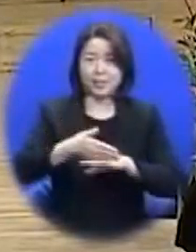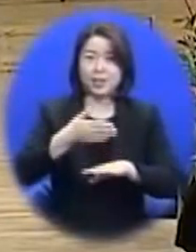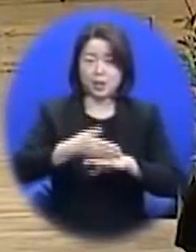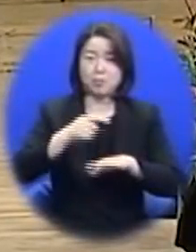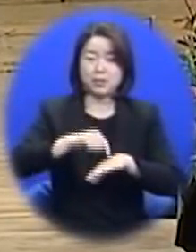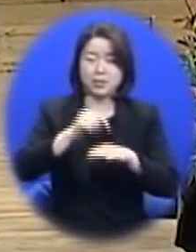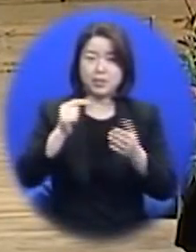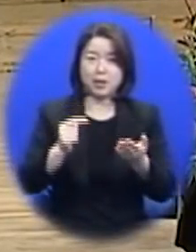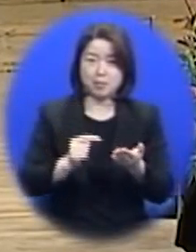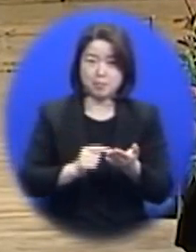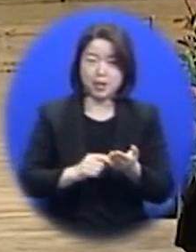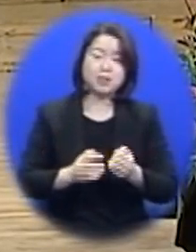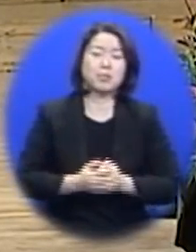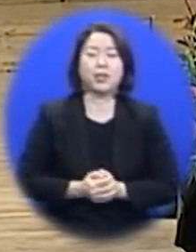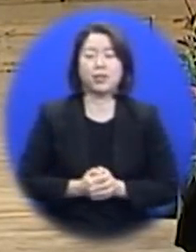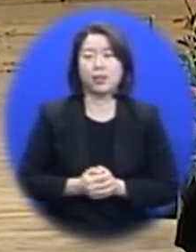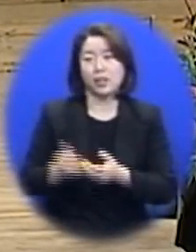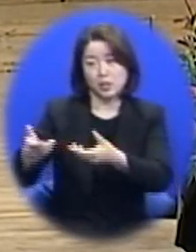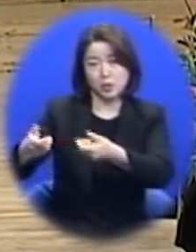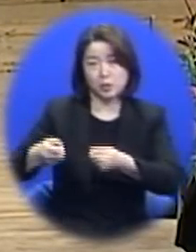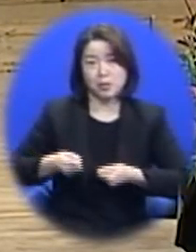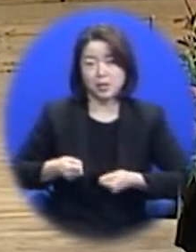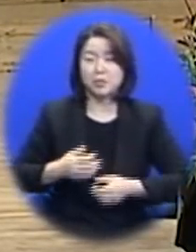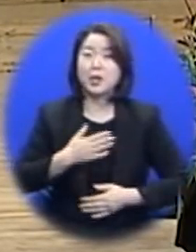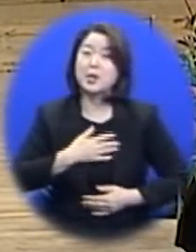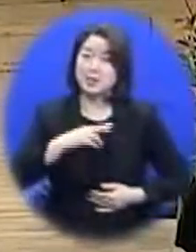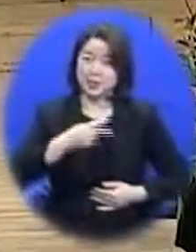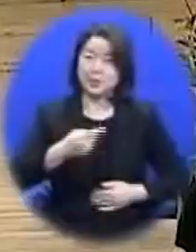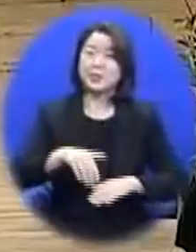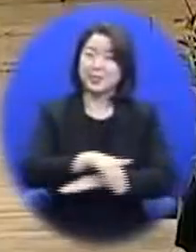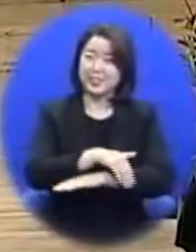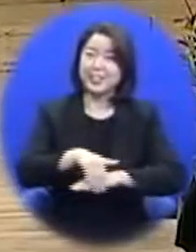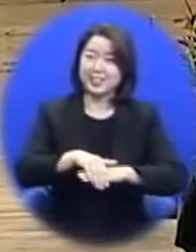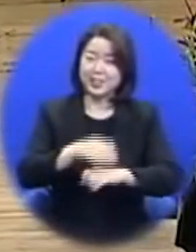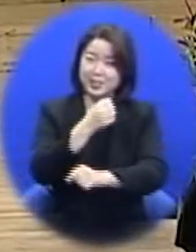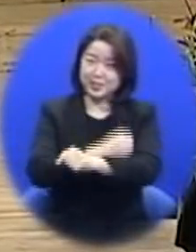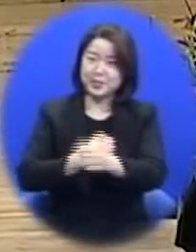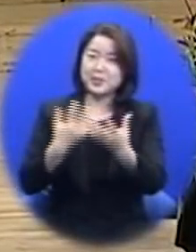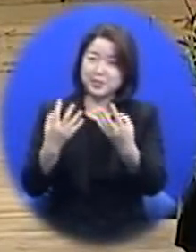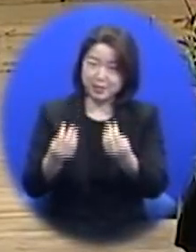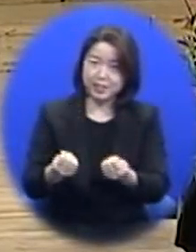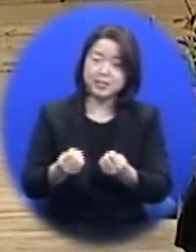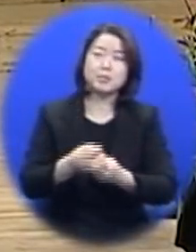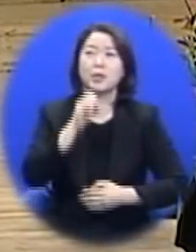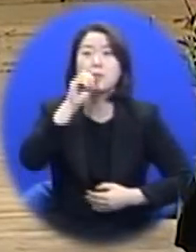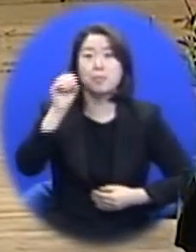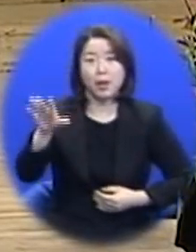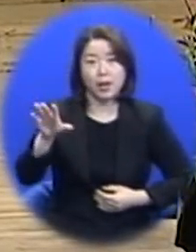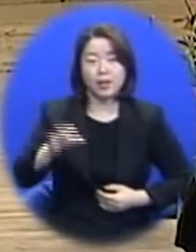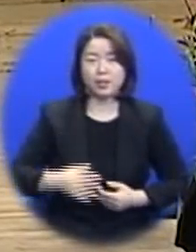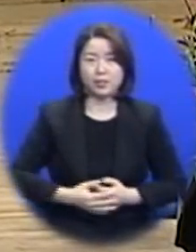마음에 전도지를 받으면서 저도 교회 다닙니다. 수고 많으십니다. 그랬더니